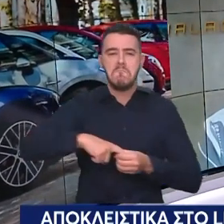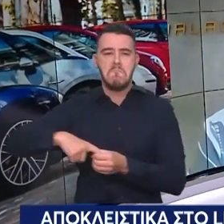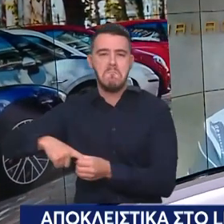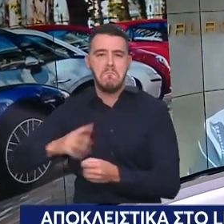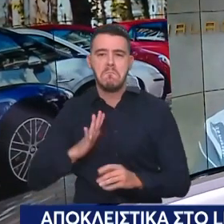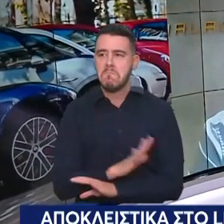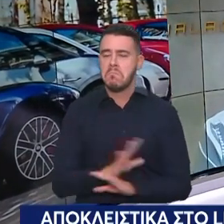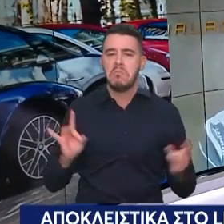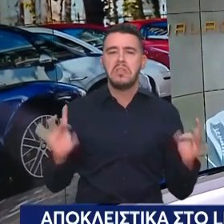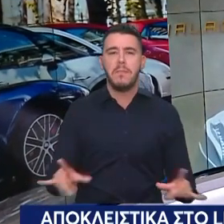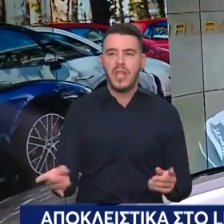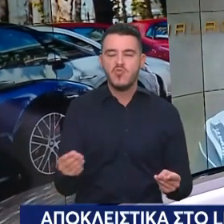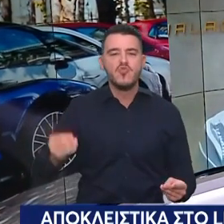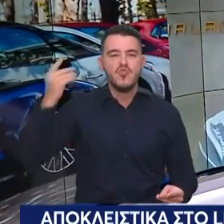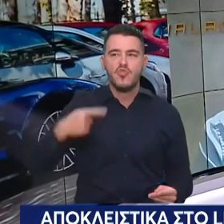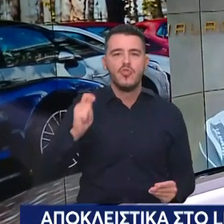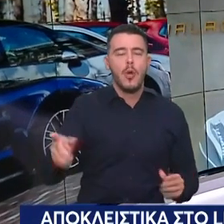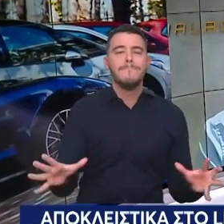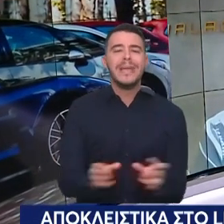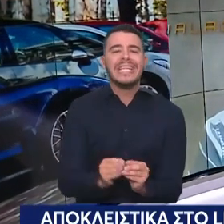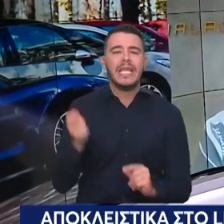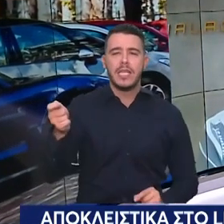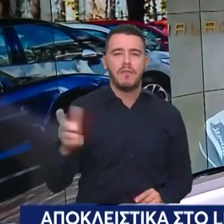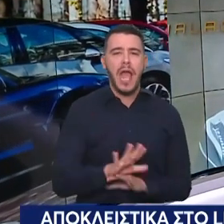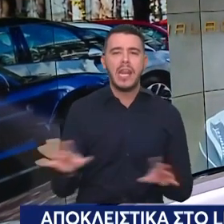όλο. Λοιπόν, κύριε Πυλικίδη, για πείτε μας τώρα.